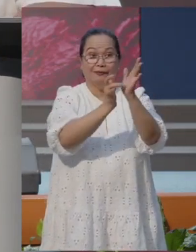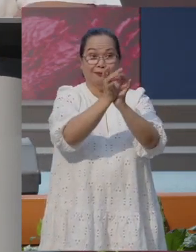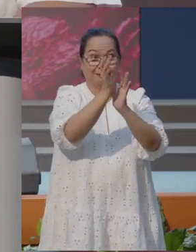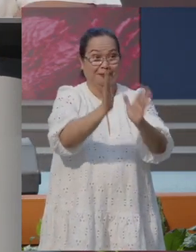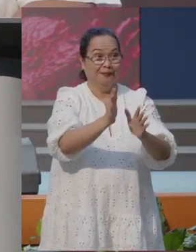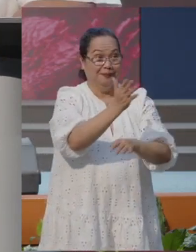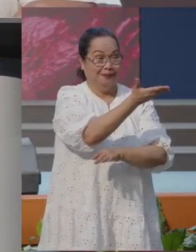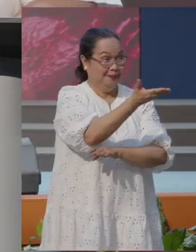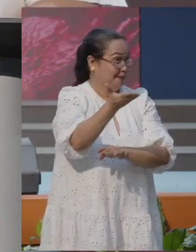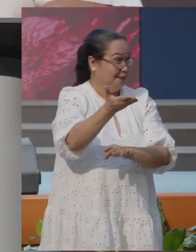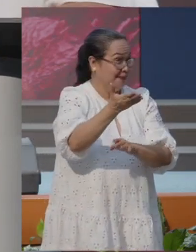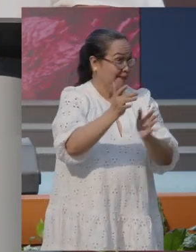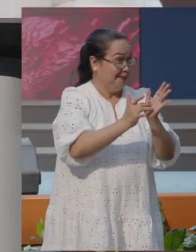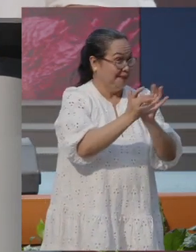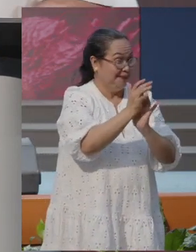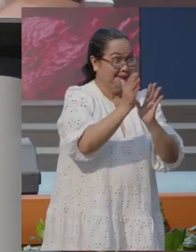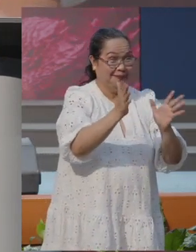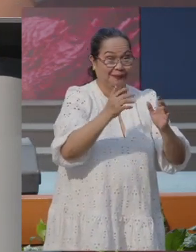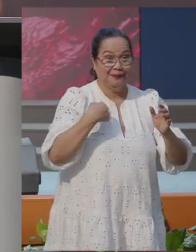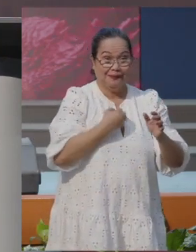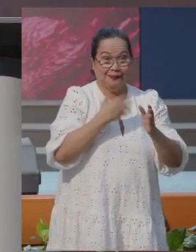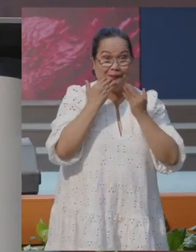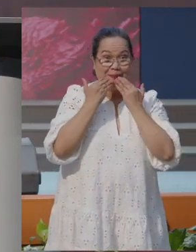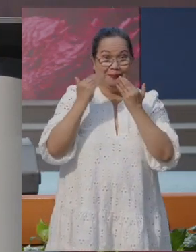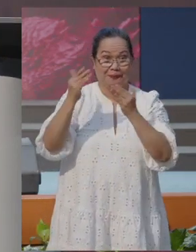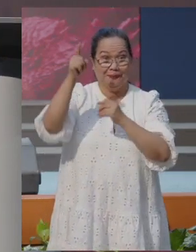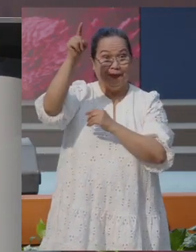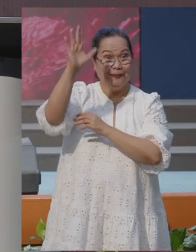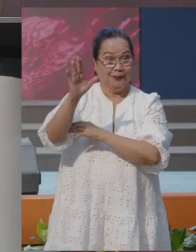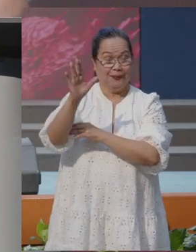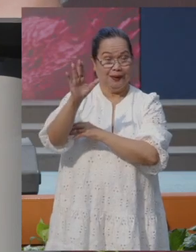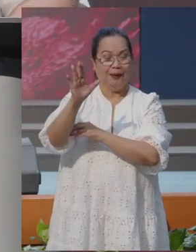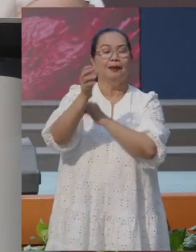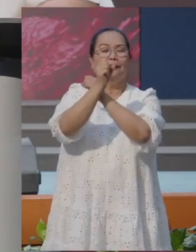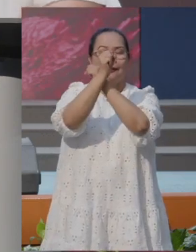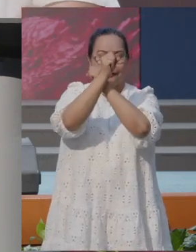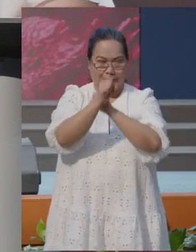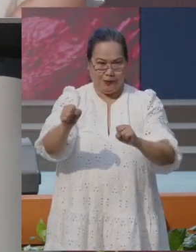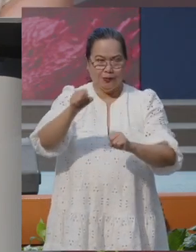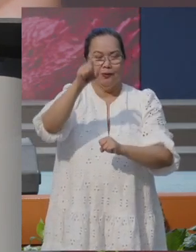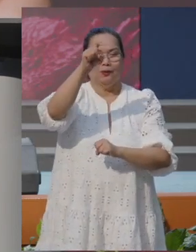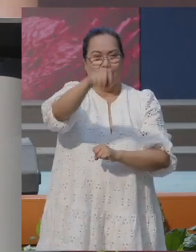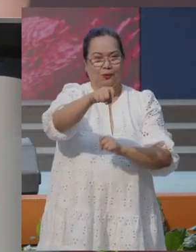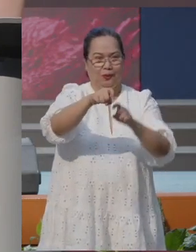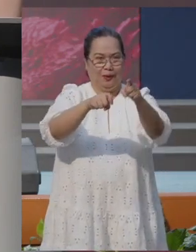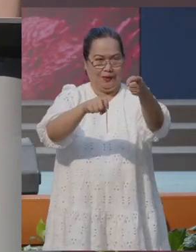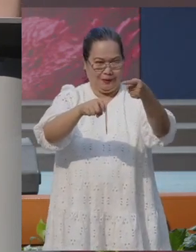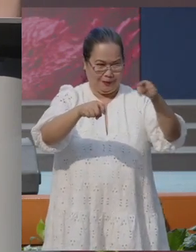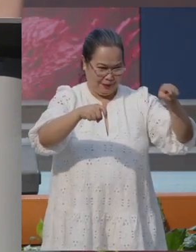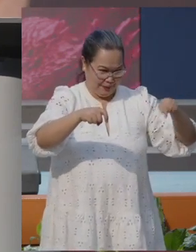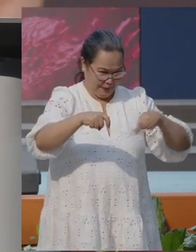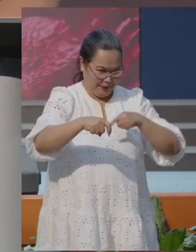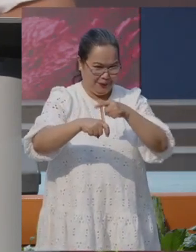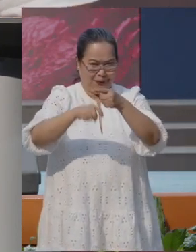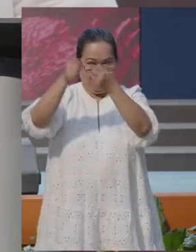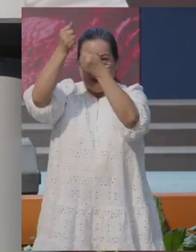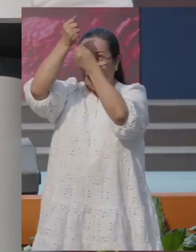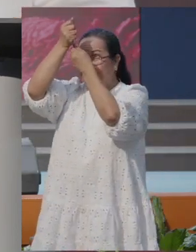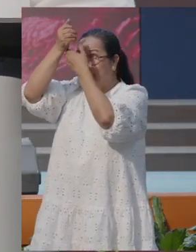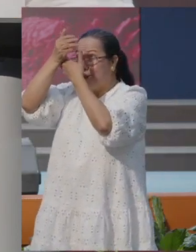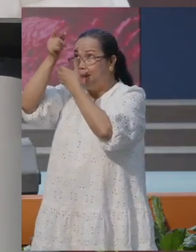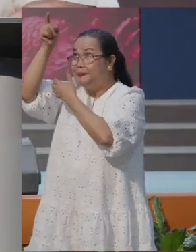Jesus. At dahil sa ating pasasalamat sa kanyang kaligtasan, tayo ay obligadong sumunod sa kanyang